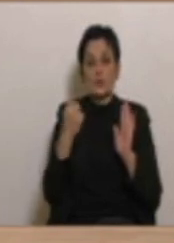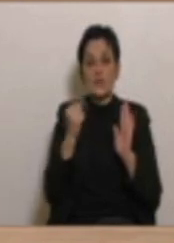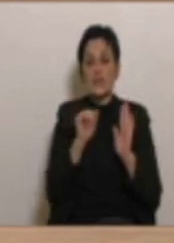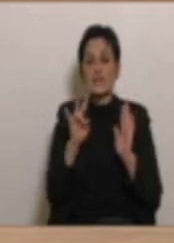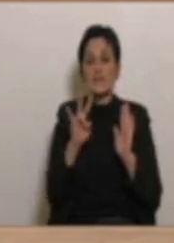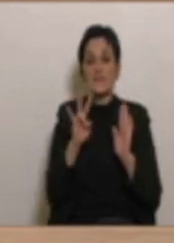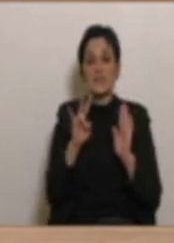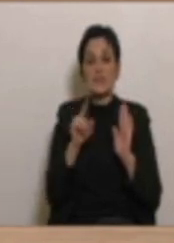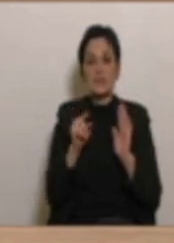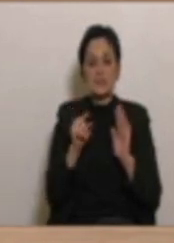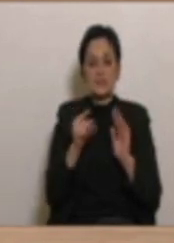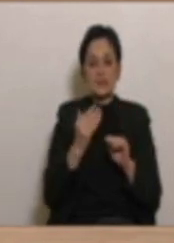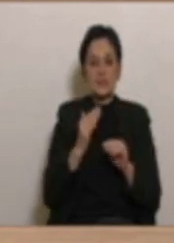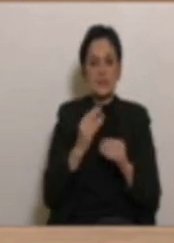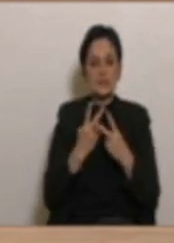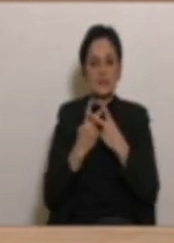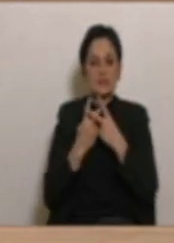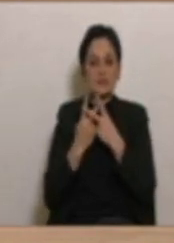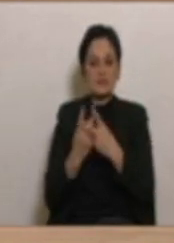ამნისტია.